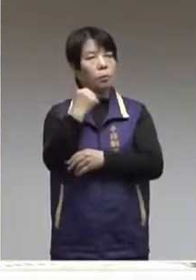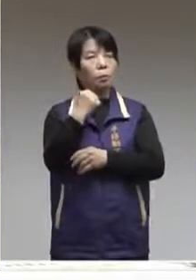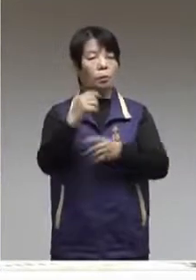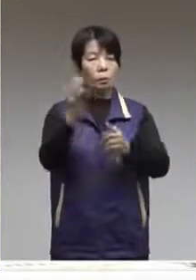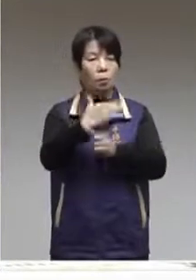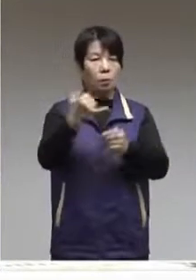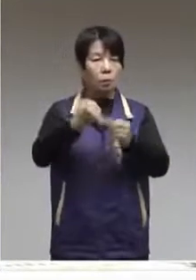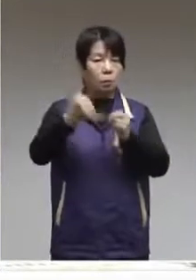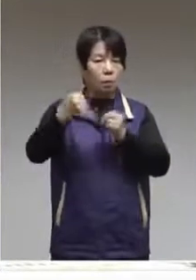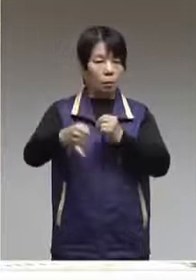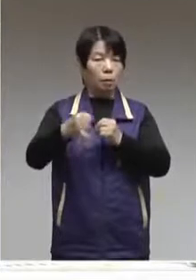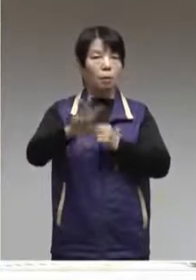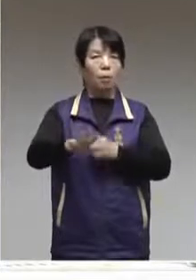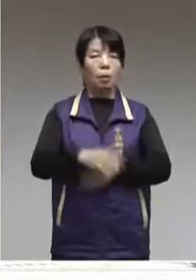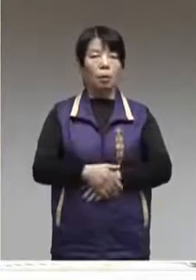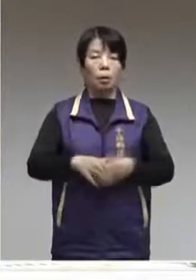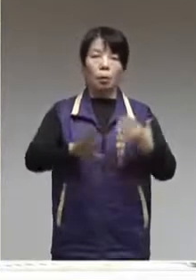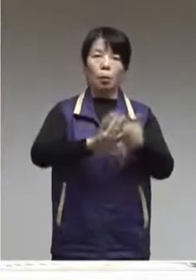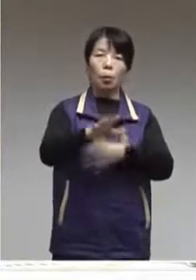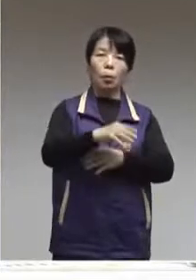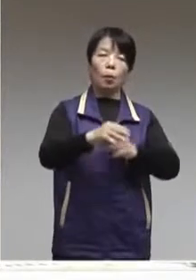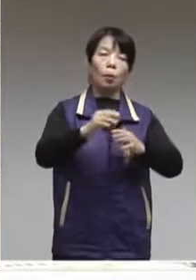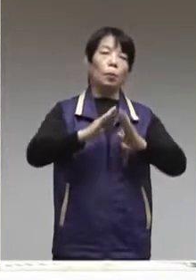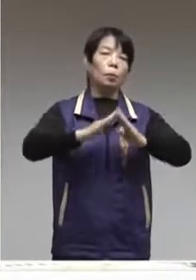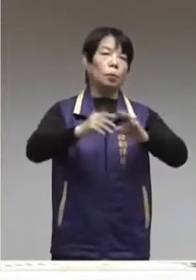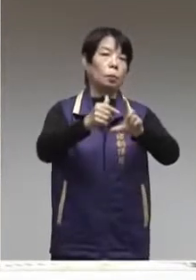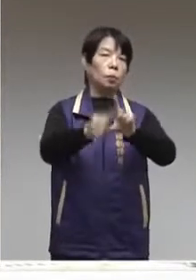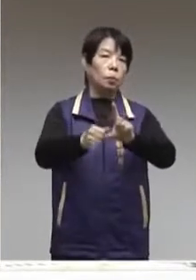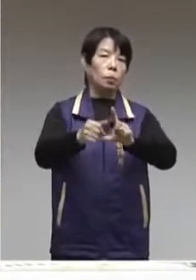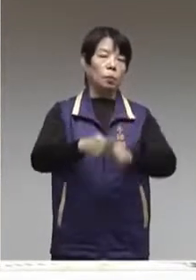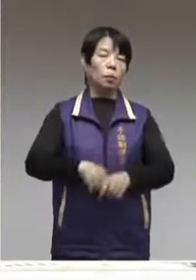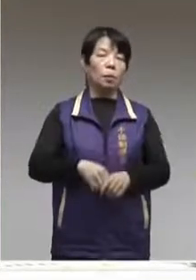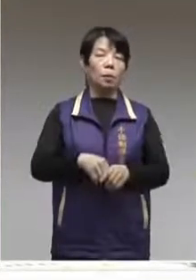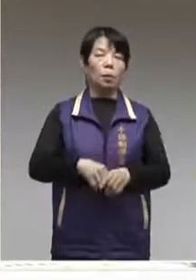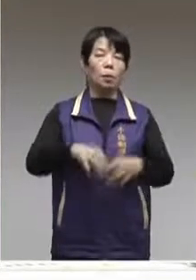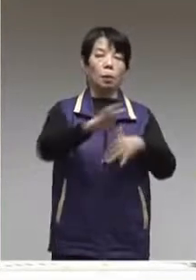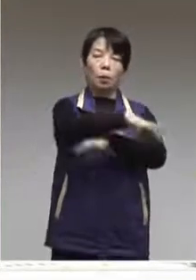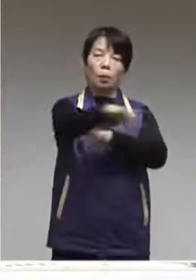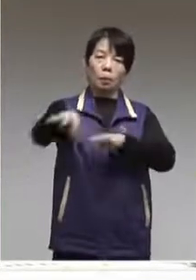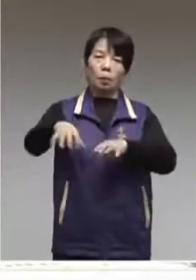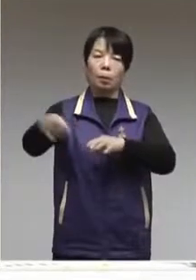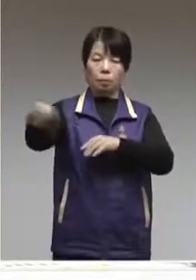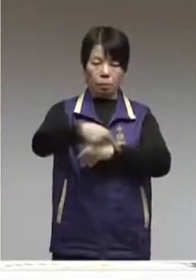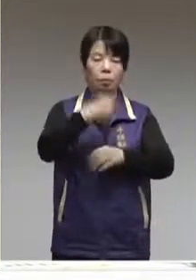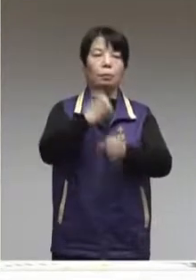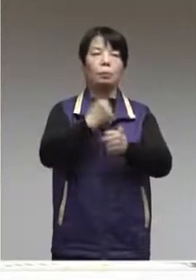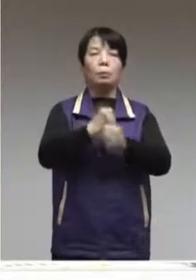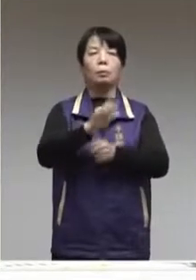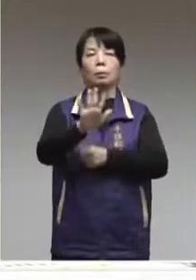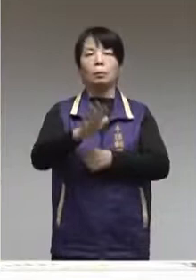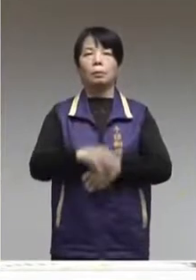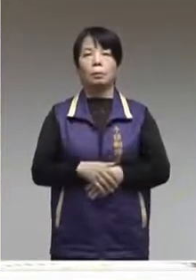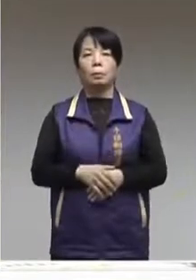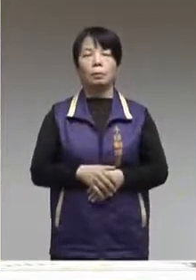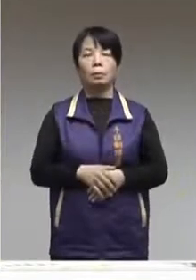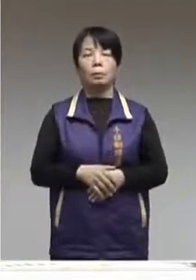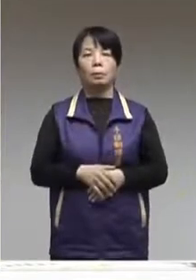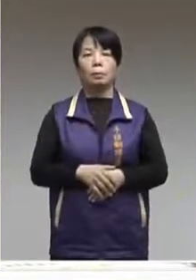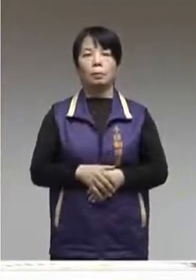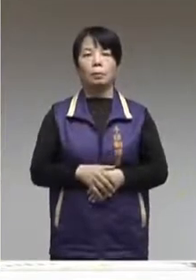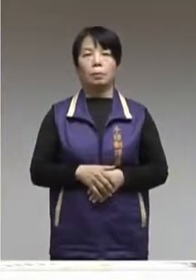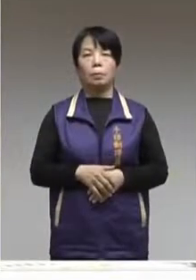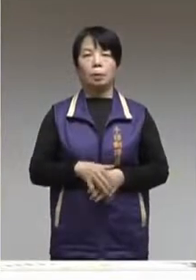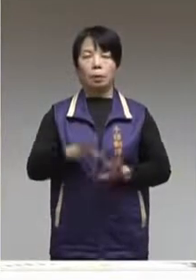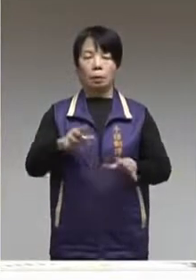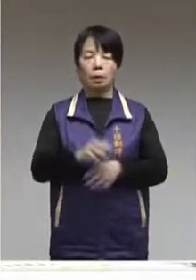有其他外县的、其他市区的、其他行政区的人来旗津工作也有。好、哦，啊，所以